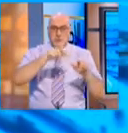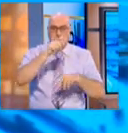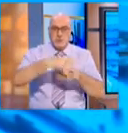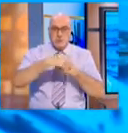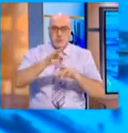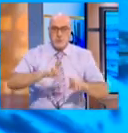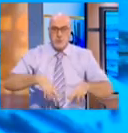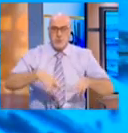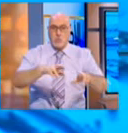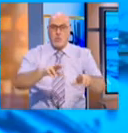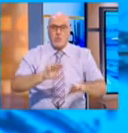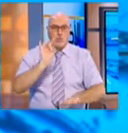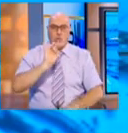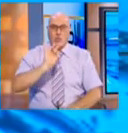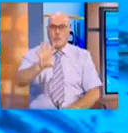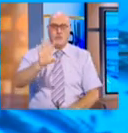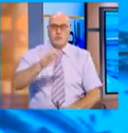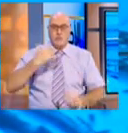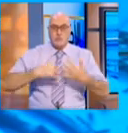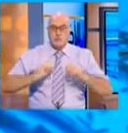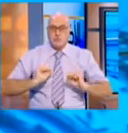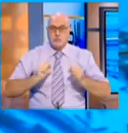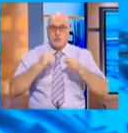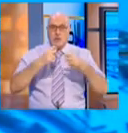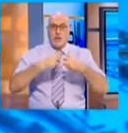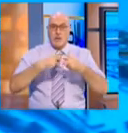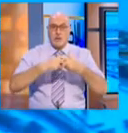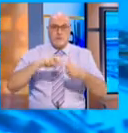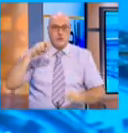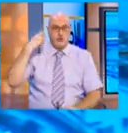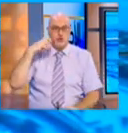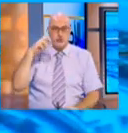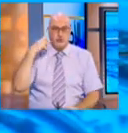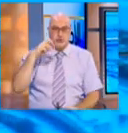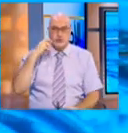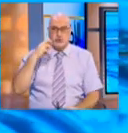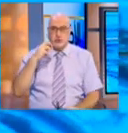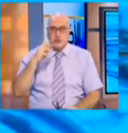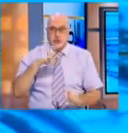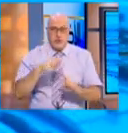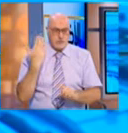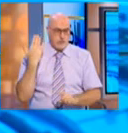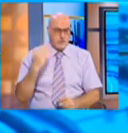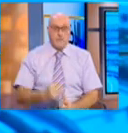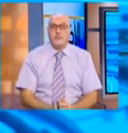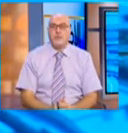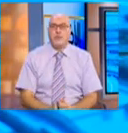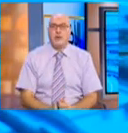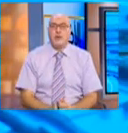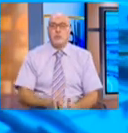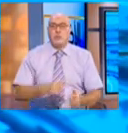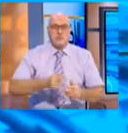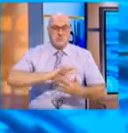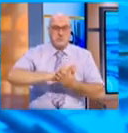يواصلون التعبير عن رفضهم وغضبهم ضد ارتفاع الأسعار في الفترة الأخيرة والقمع